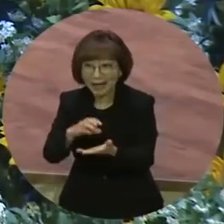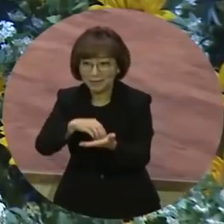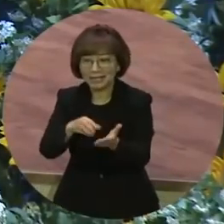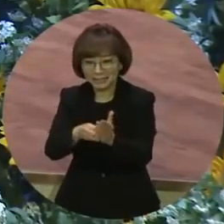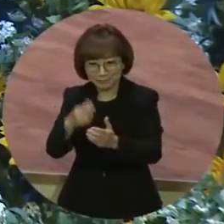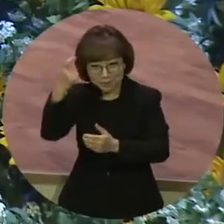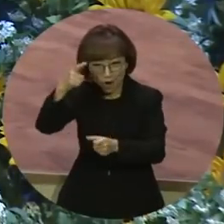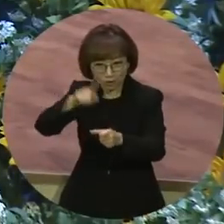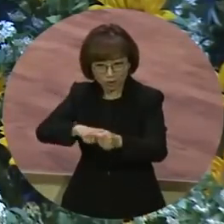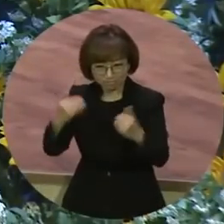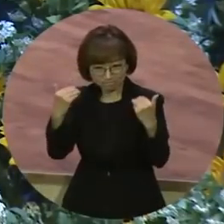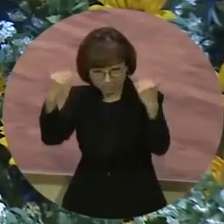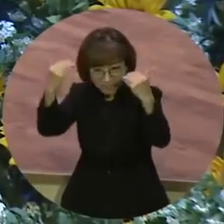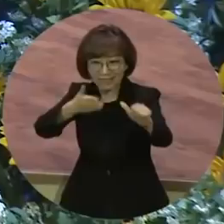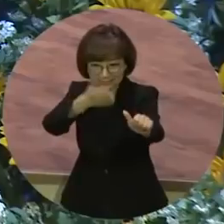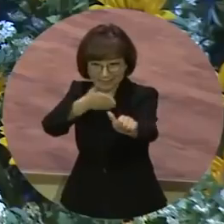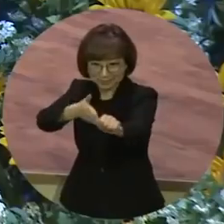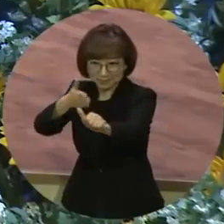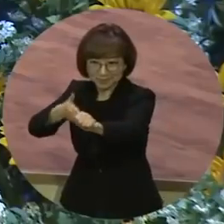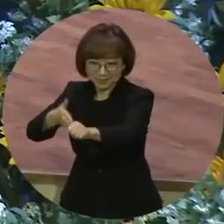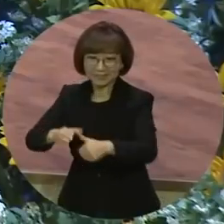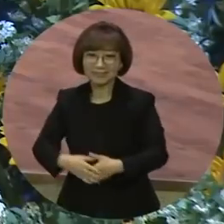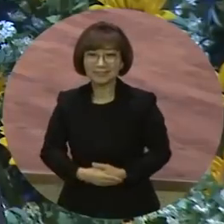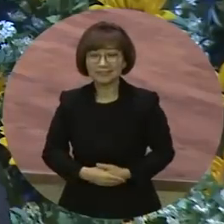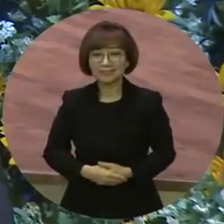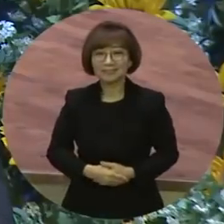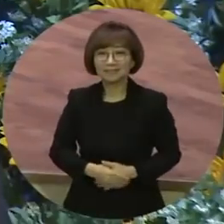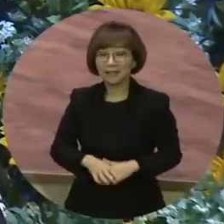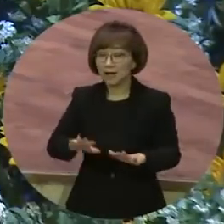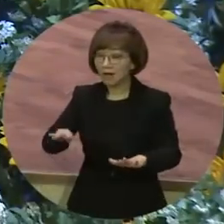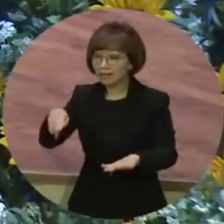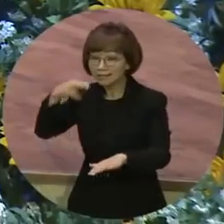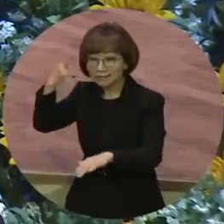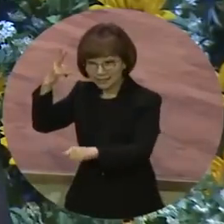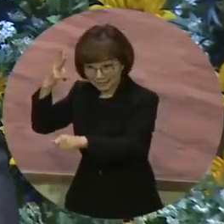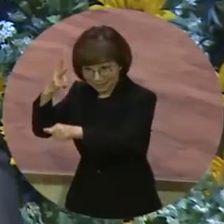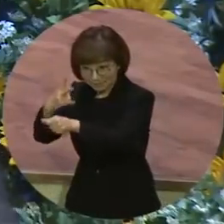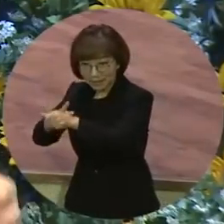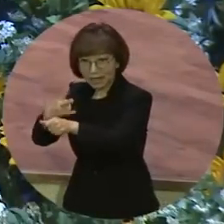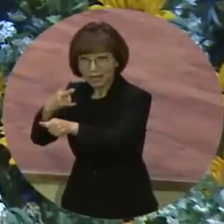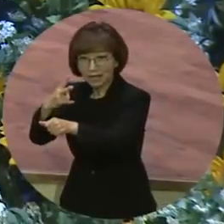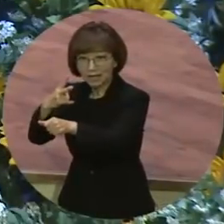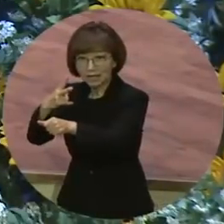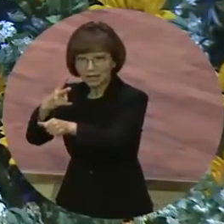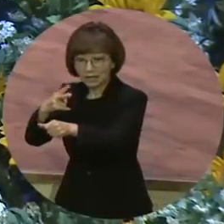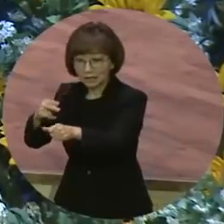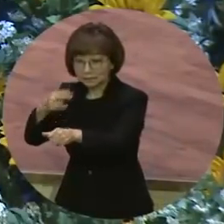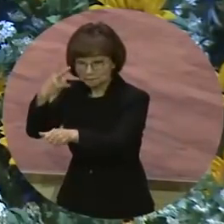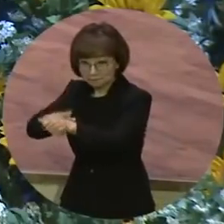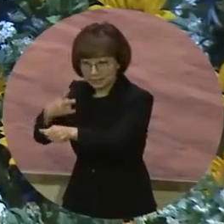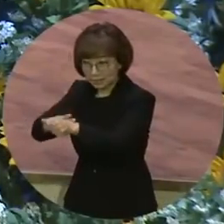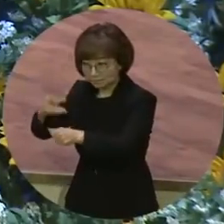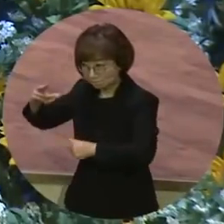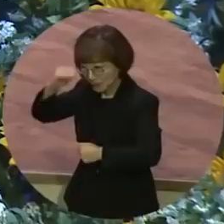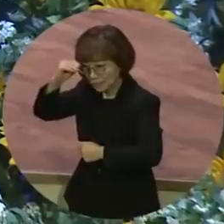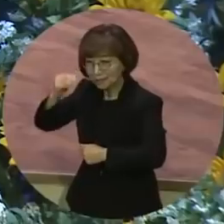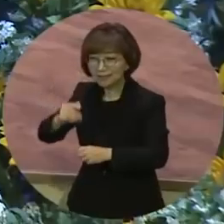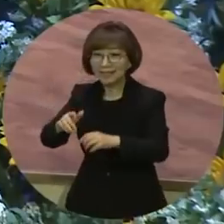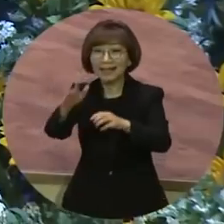영적 수준으로 성장하시길 바랍니다. 사도 바울처럼 성도 여러분 삶의 모든